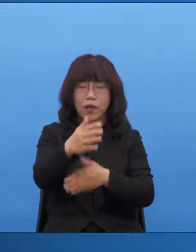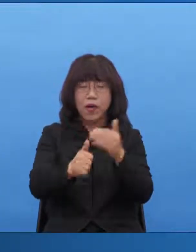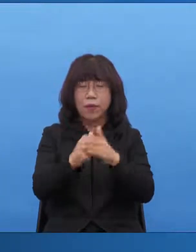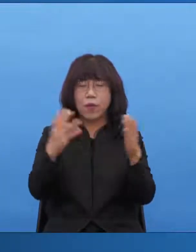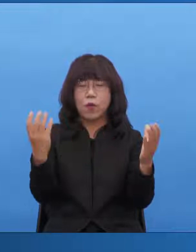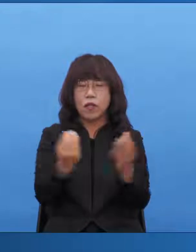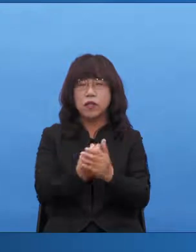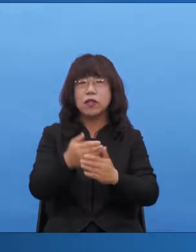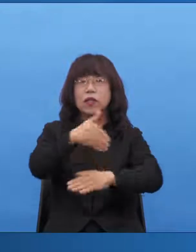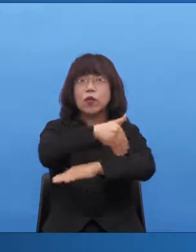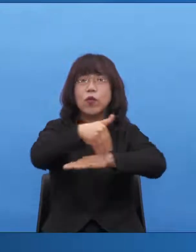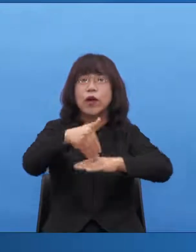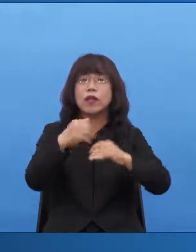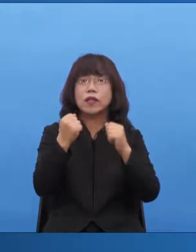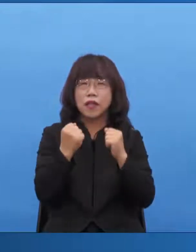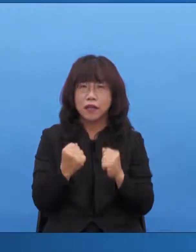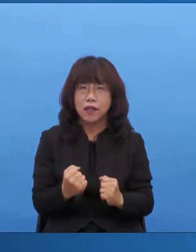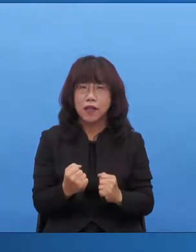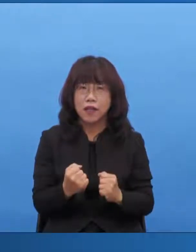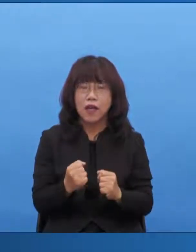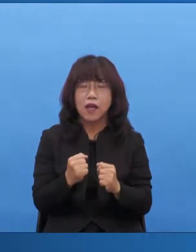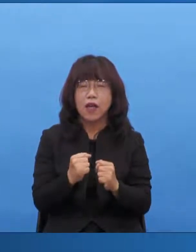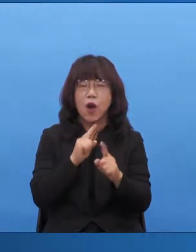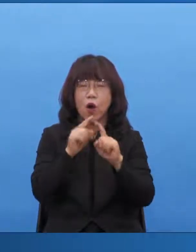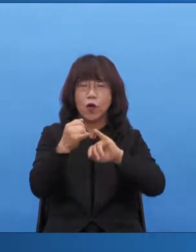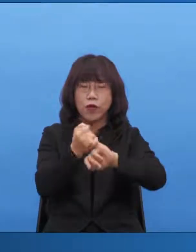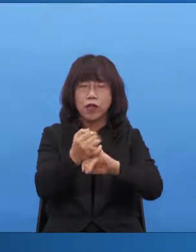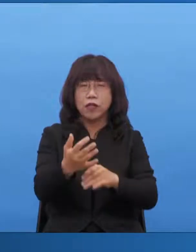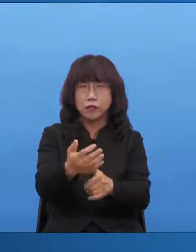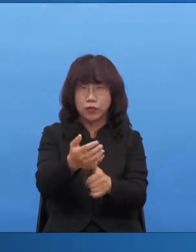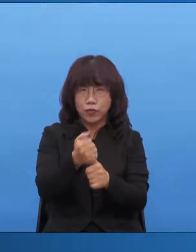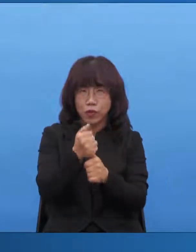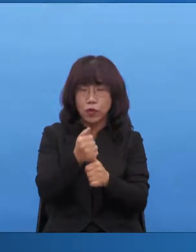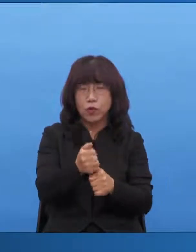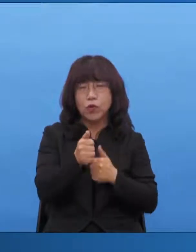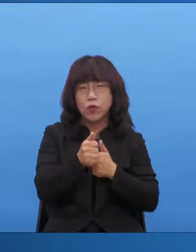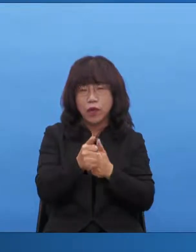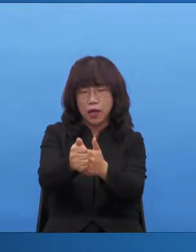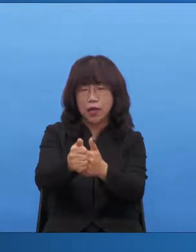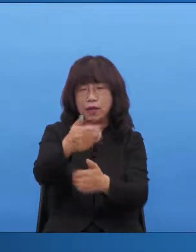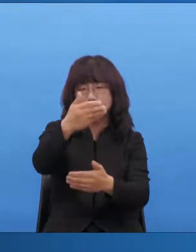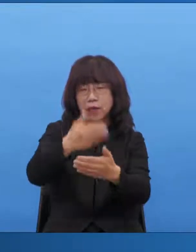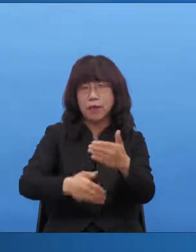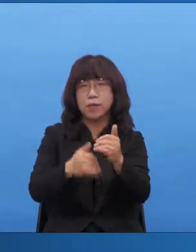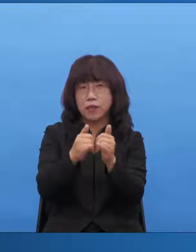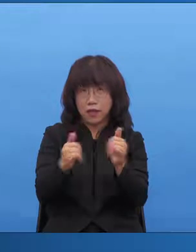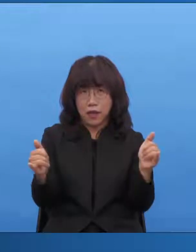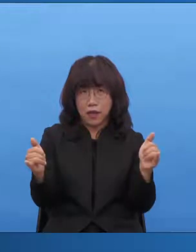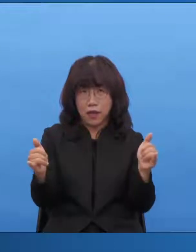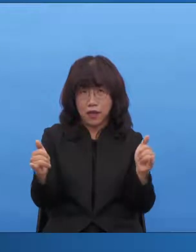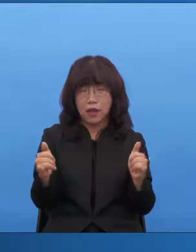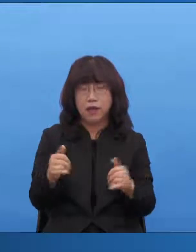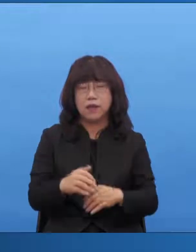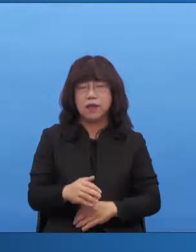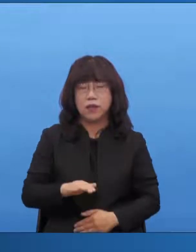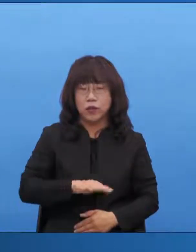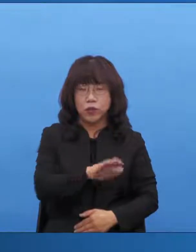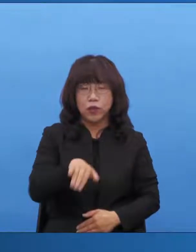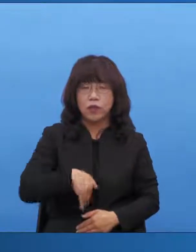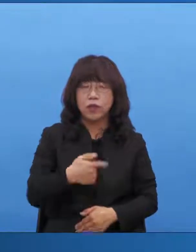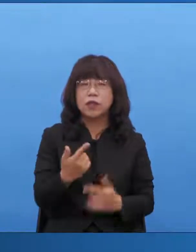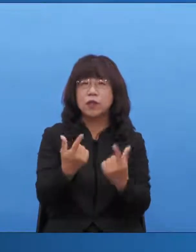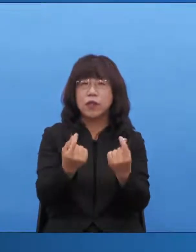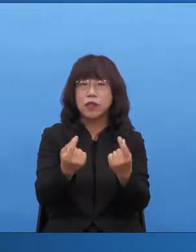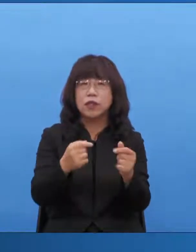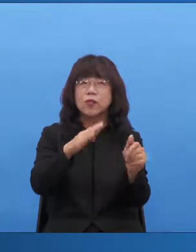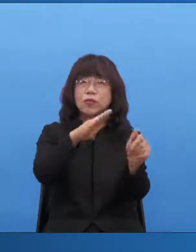계획 속에 있는 절대 언약을 붙잡고 따라가는 남은 자입니다. 하나님 우리를 그런 자로 부르셨음을 우리